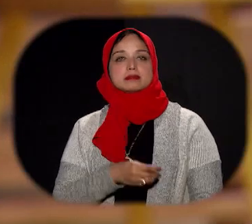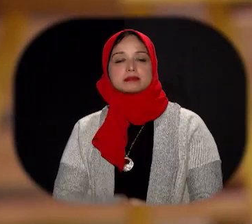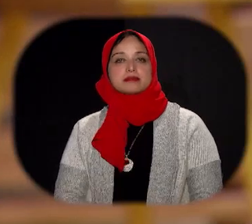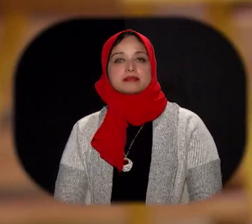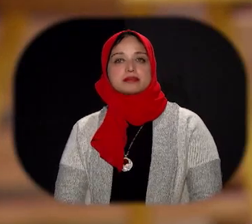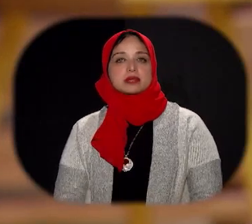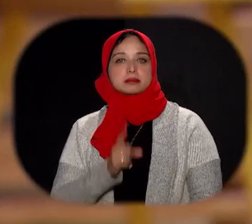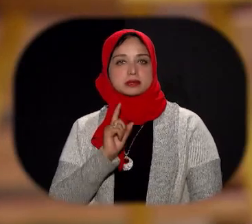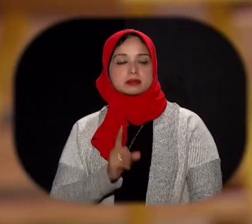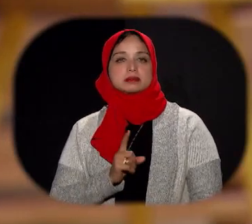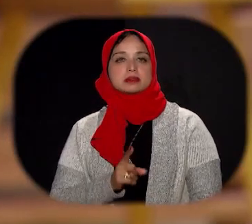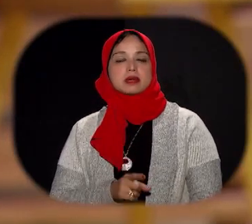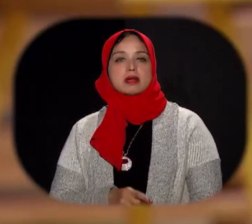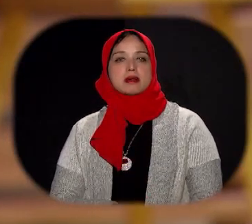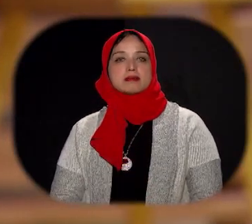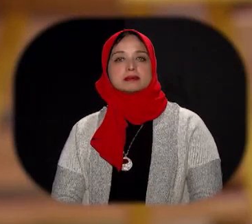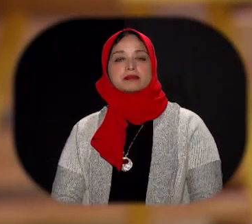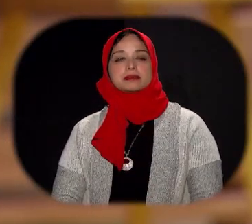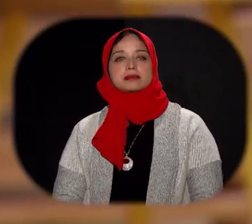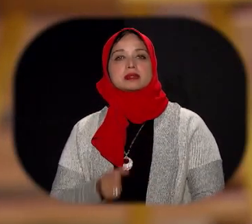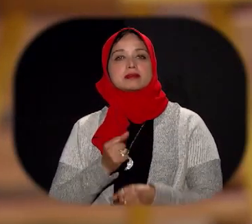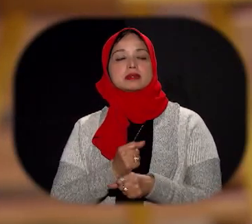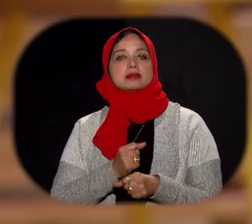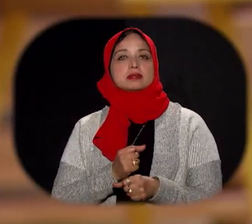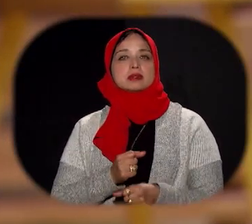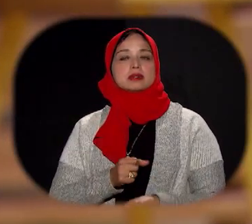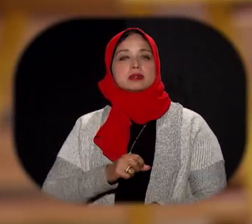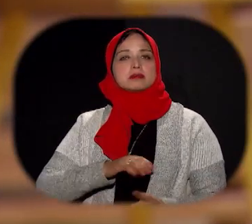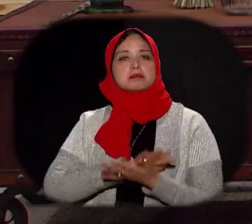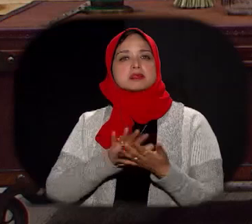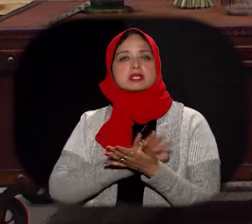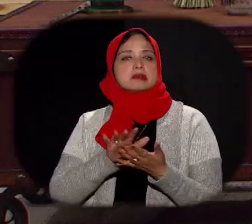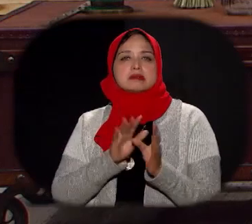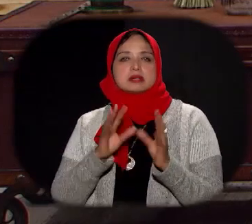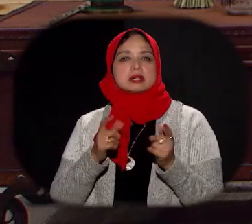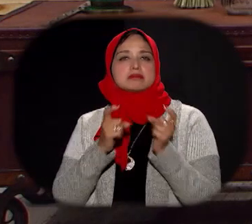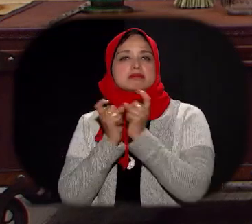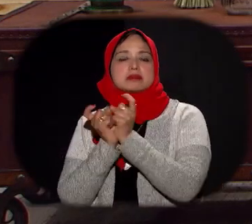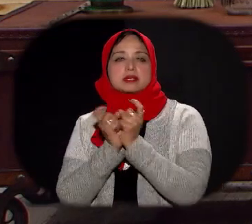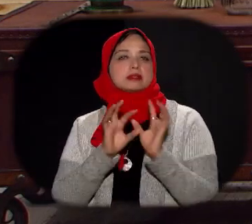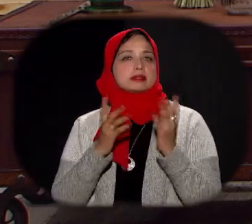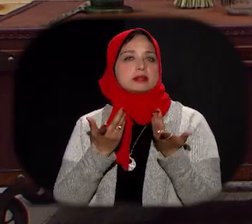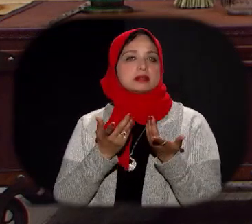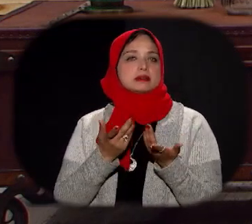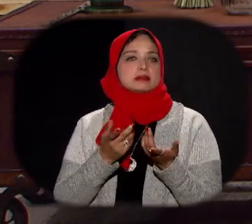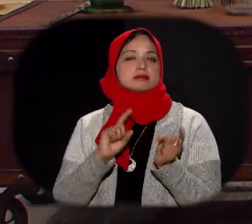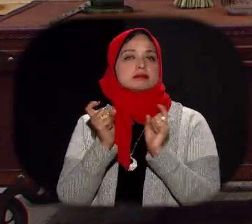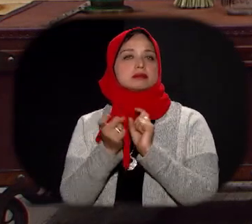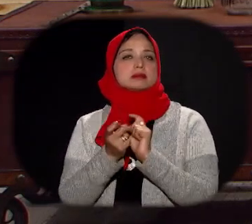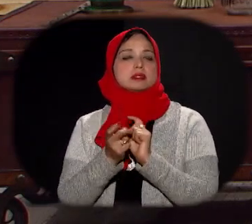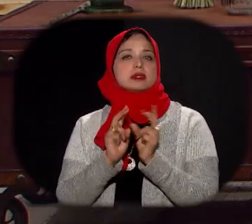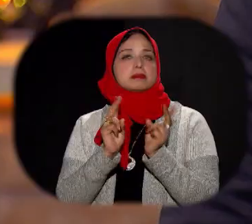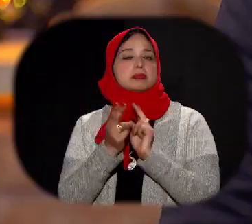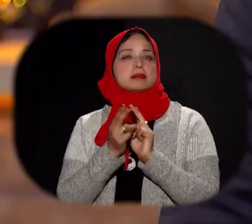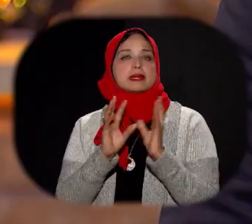طب ايه الحاجات اللي بتقابلك التحديات اللي بتقابلك او ايه المشاكل اللي ممكن تكون بتقابلك كان في البدايه التحديات اللي بتقابلنا ان احنا علشان